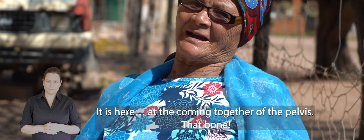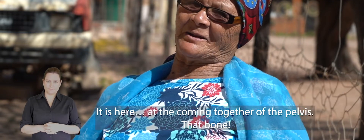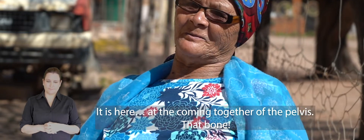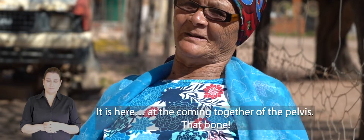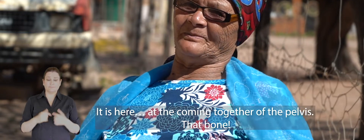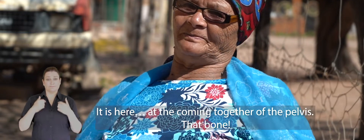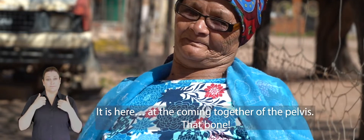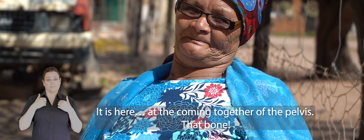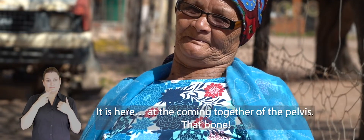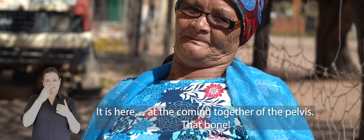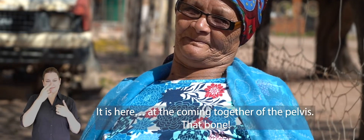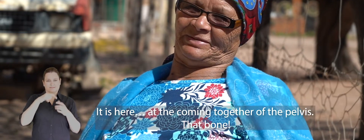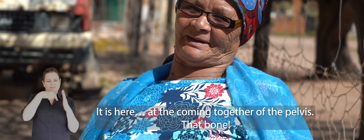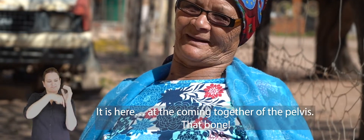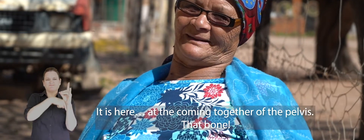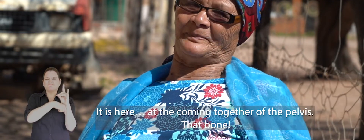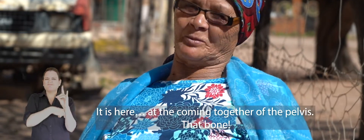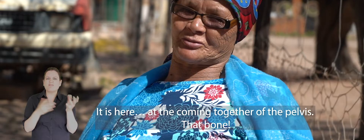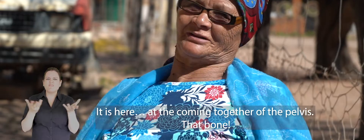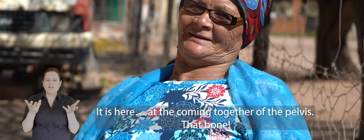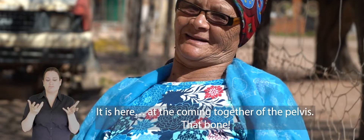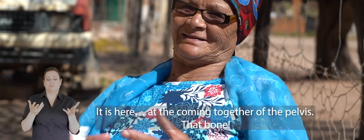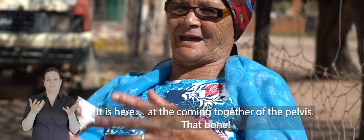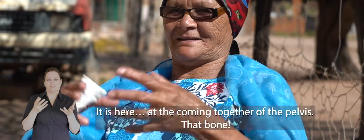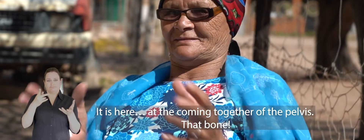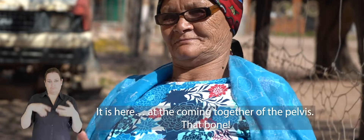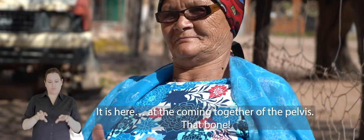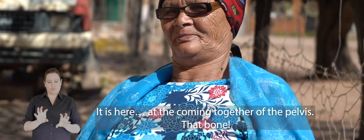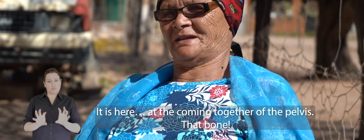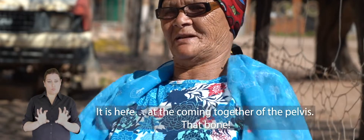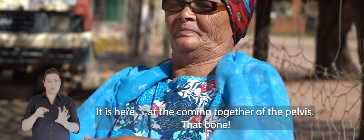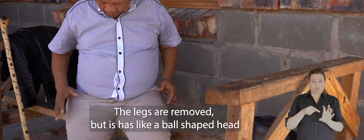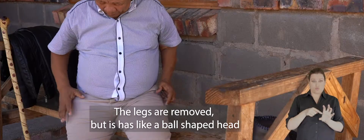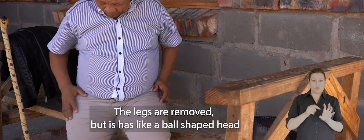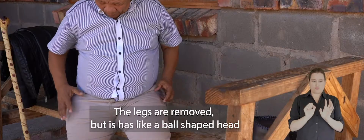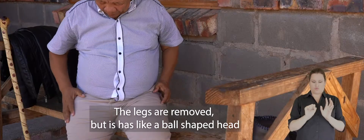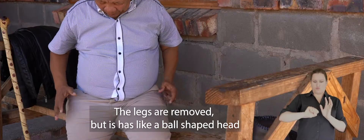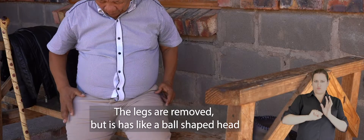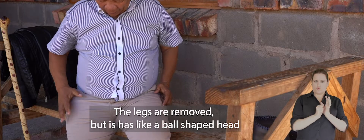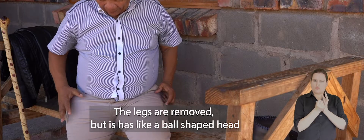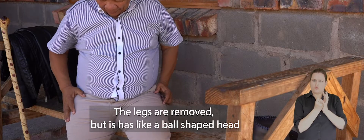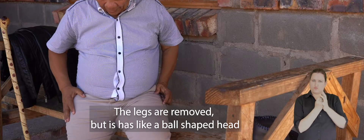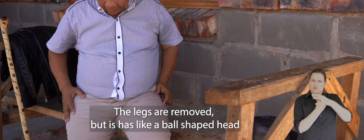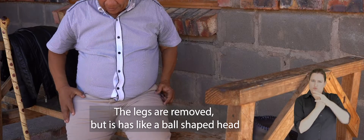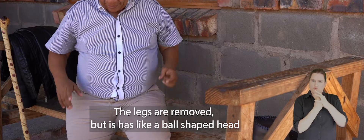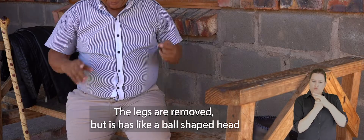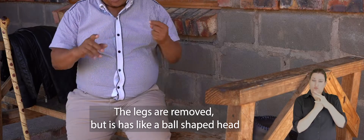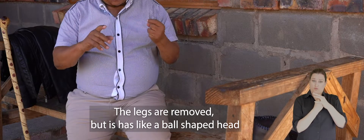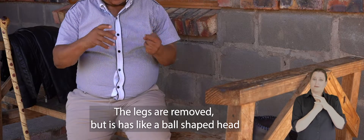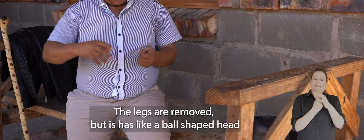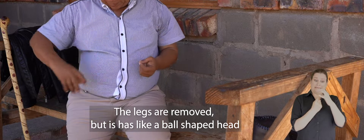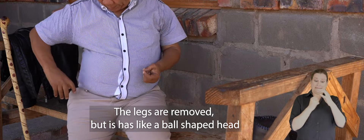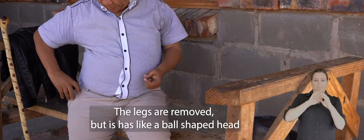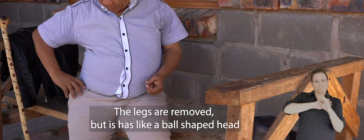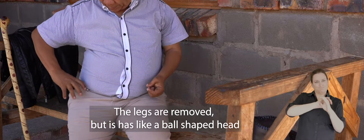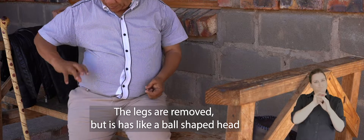Bij elkaar komt van die. Bout. Die been. Die bout wordt afgehaald,